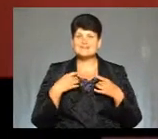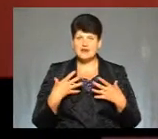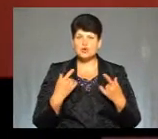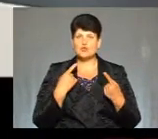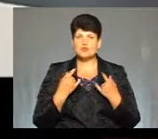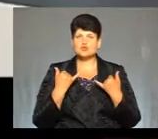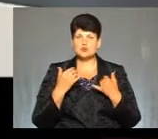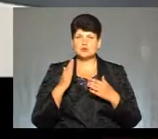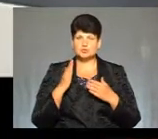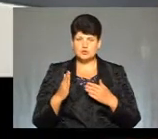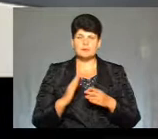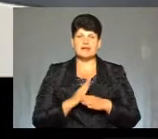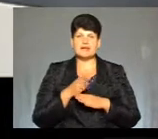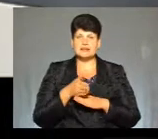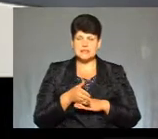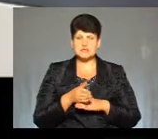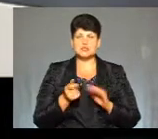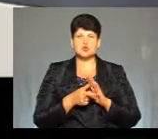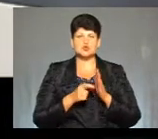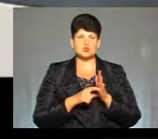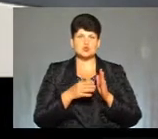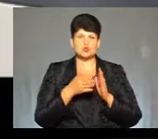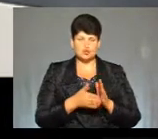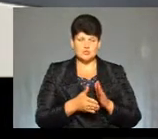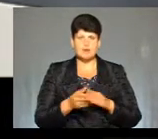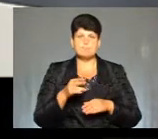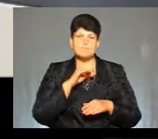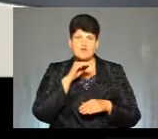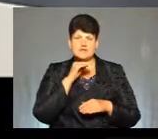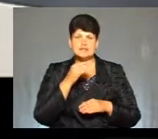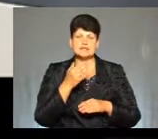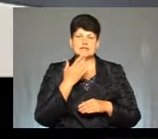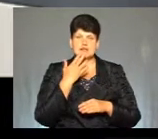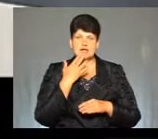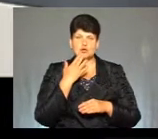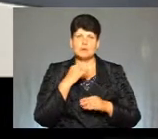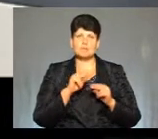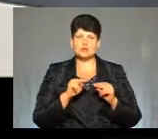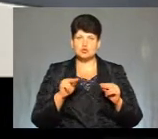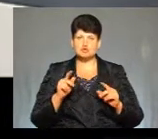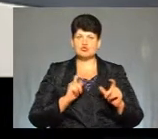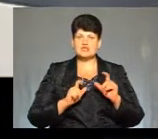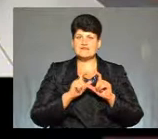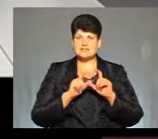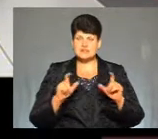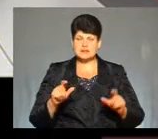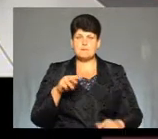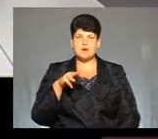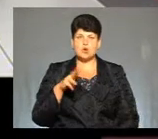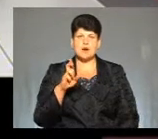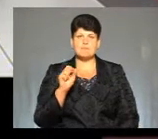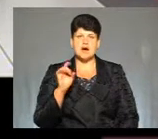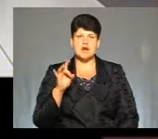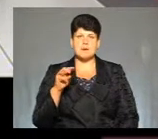сьогодні. І студії доктор історичних наук, професор Тернопільського національного педагогічного університету імені Володимира Гнатюка Микола Бармак. Вітаю